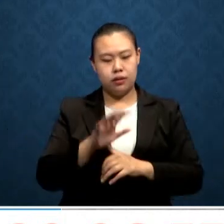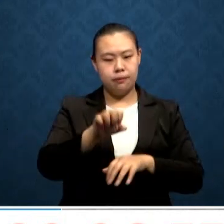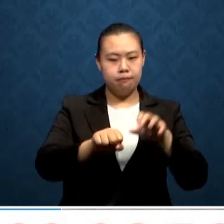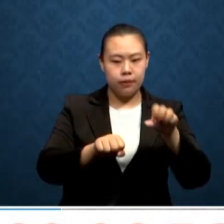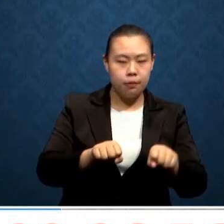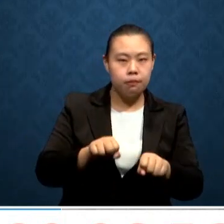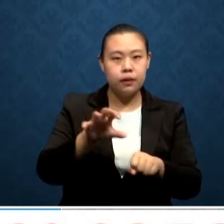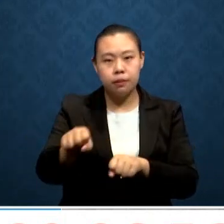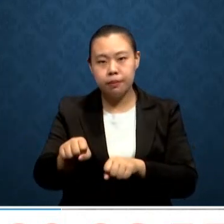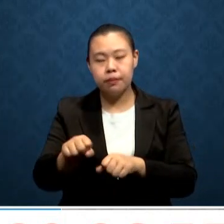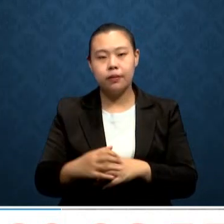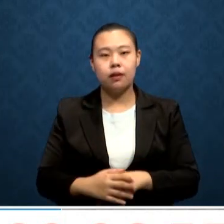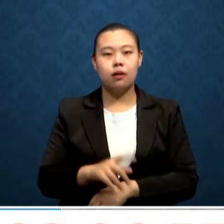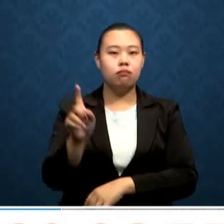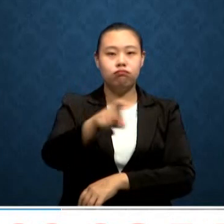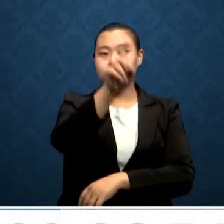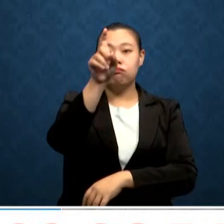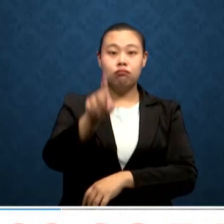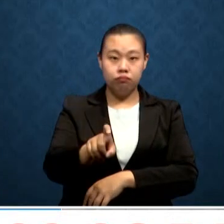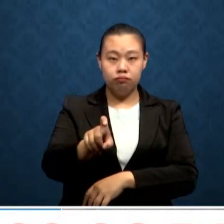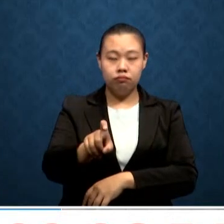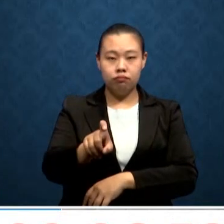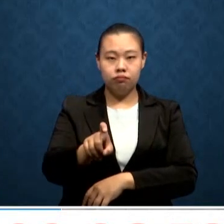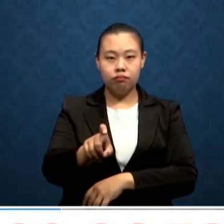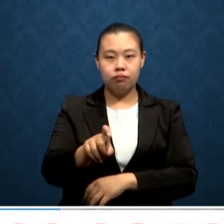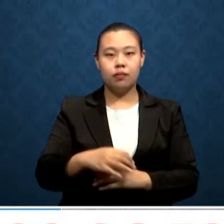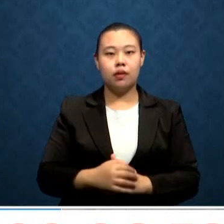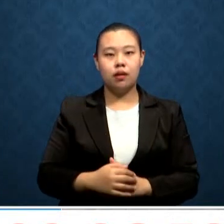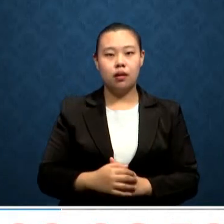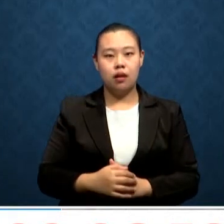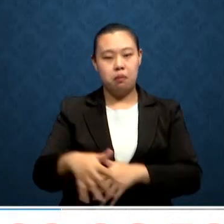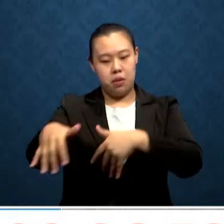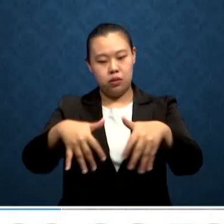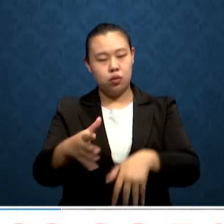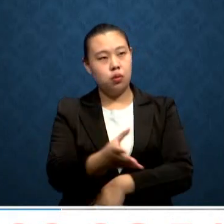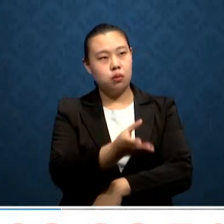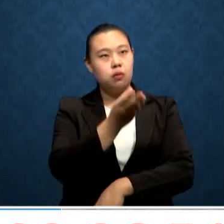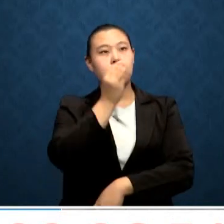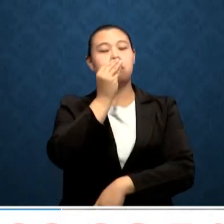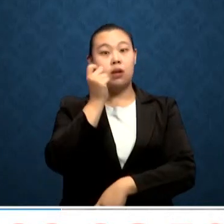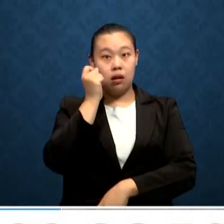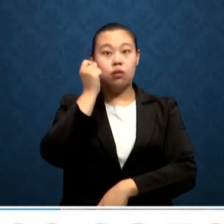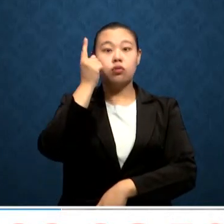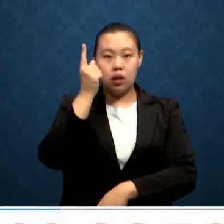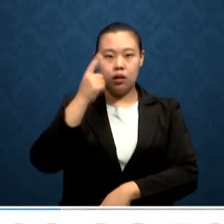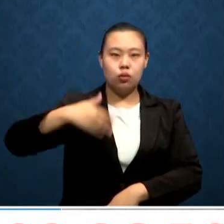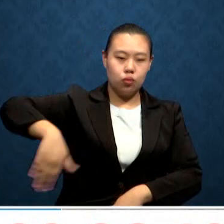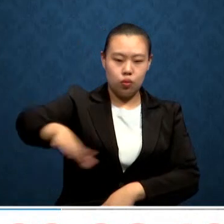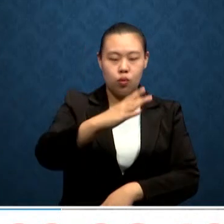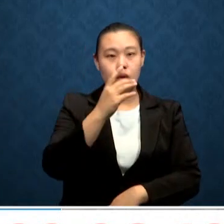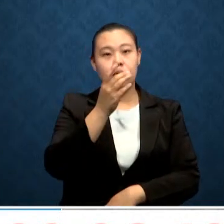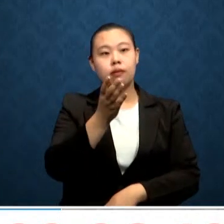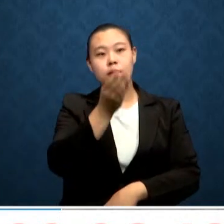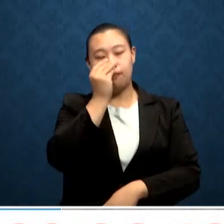ามให้พี่น้องประชาชนที่อยู่ทางบ้านเข้าใจทุกภาคส่วนเข้าใจด้วยเวล